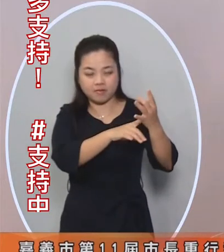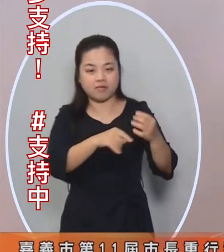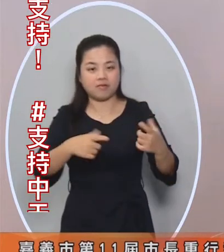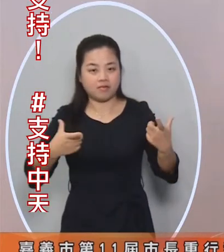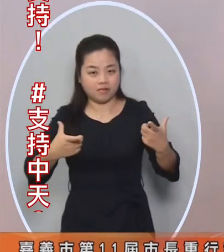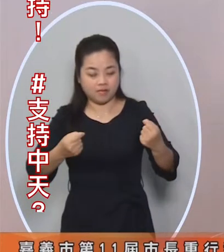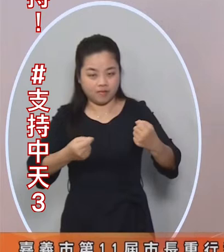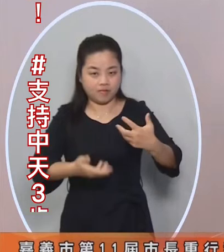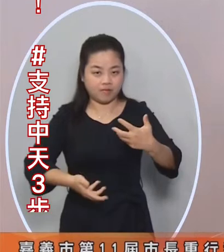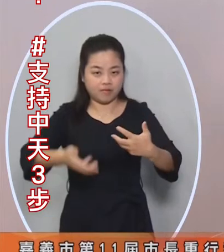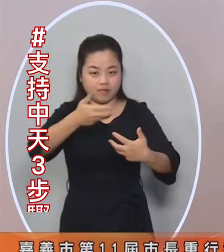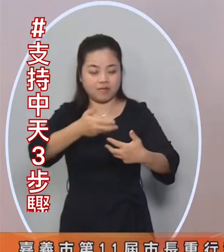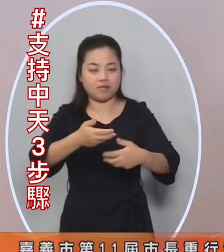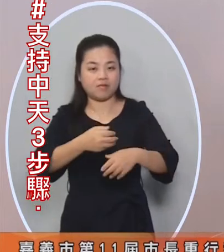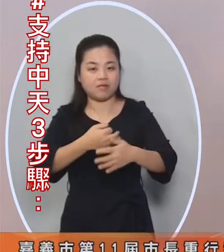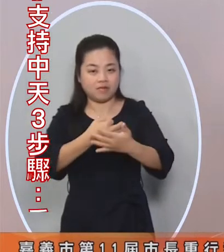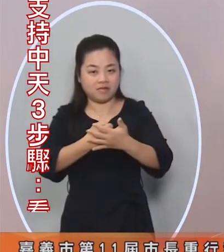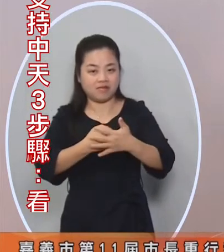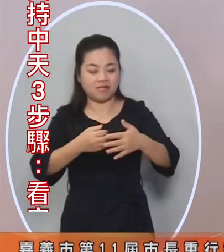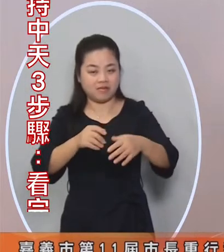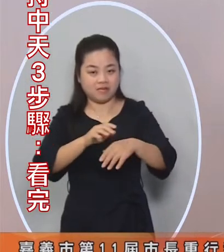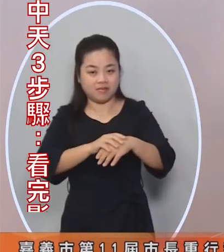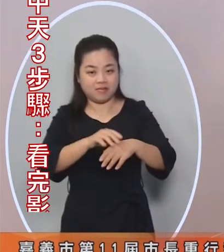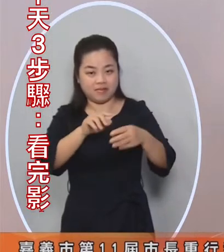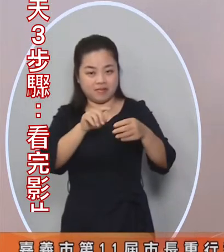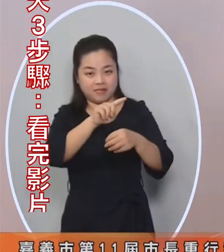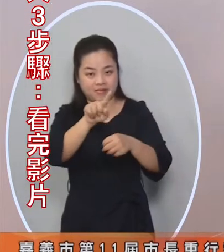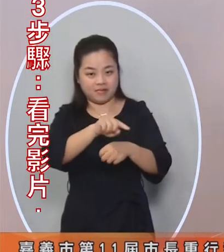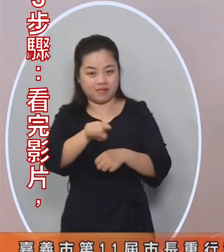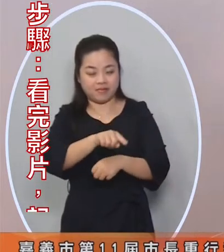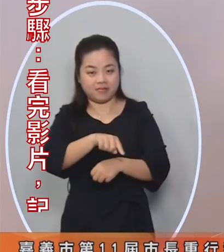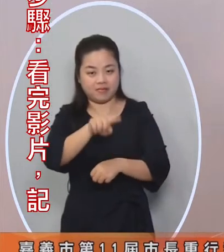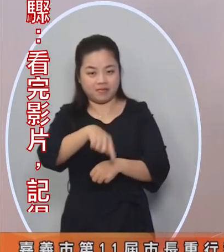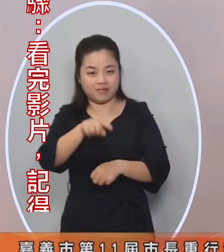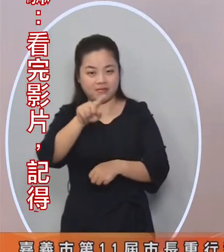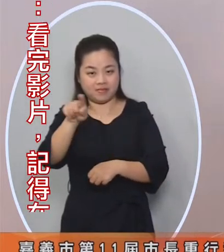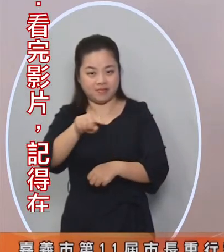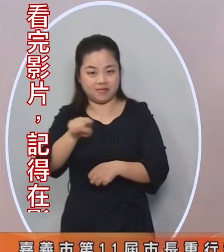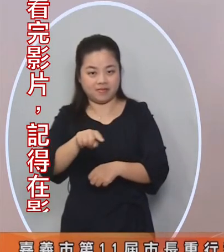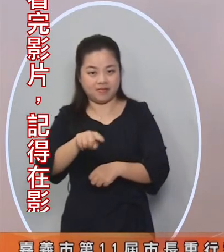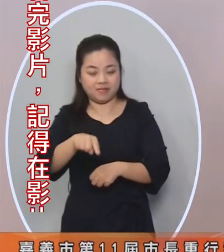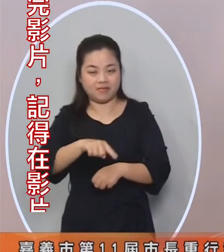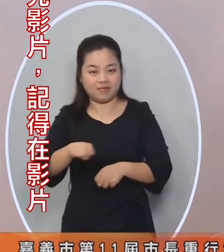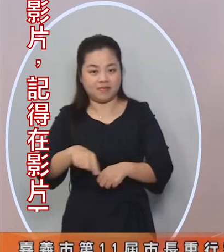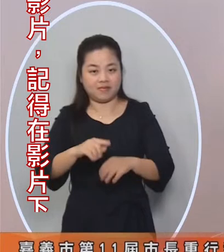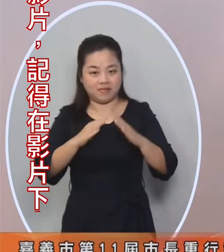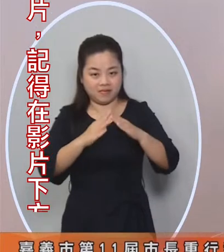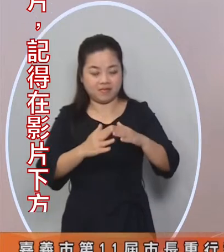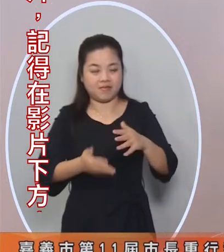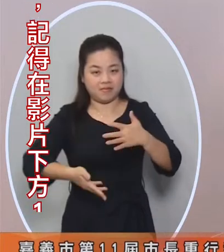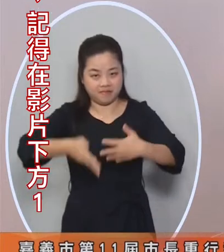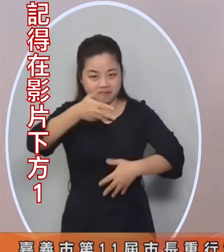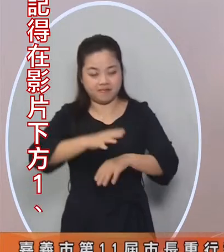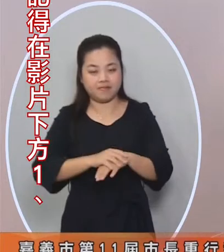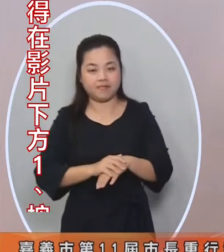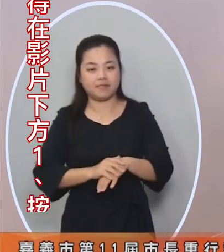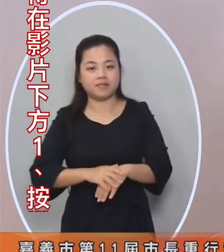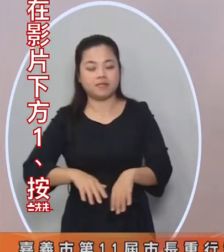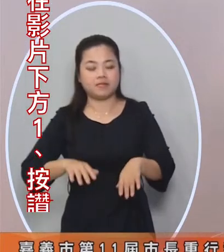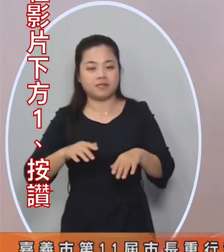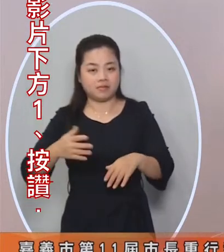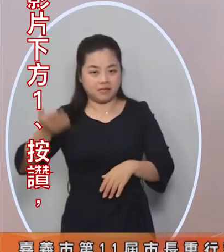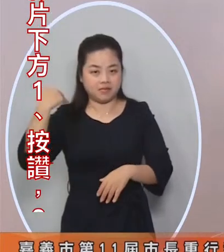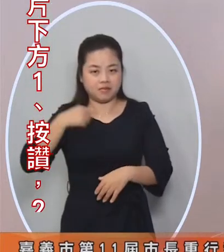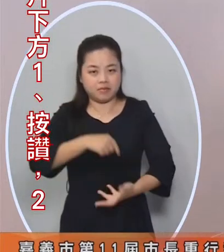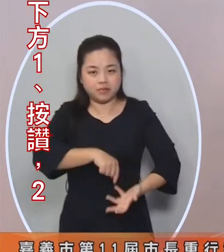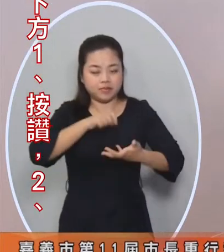为省辖市，但城市发展有巨大落差。从前凯生跟乡亲们一样，一边担心着